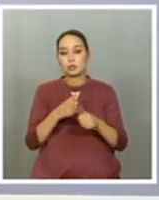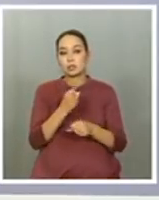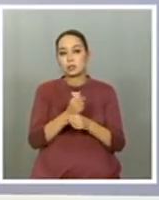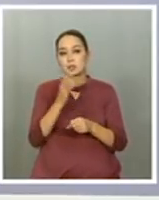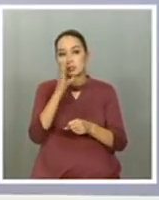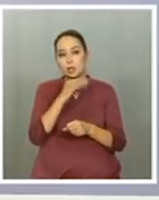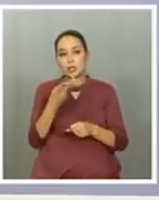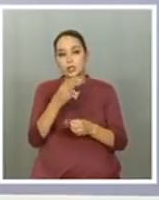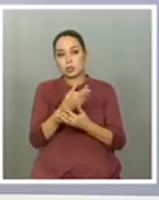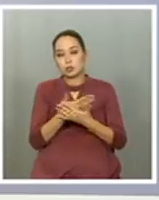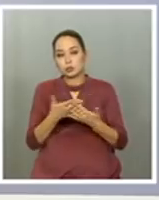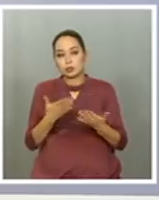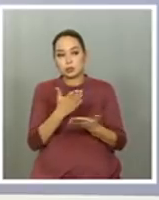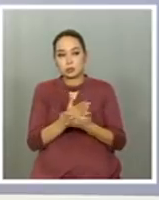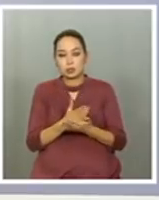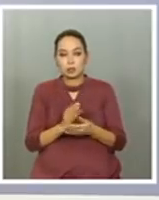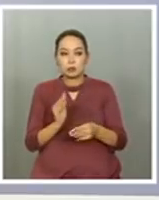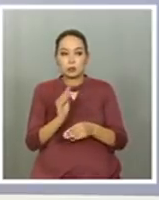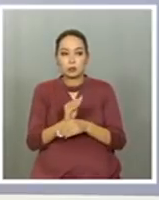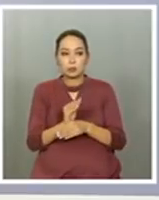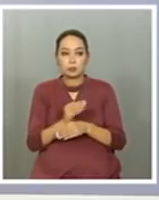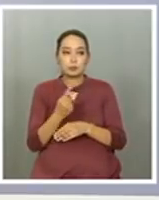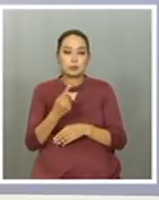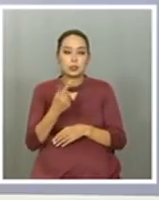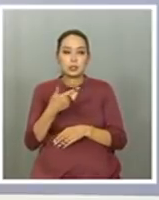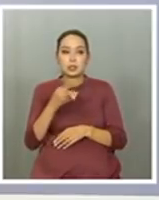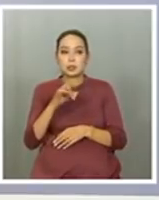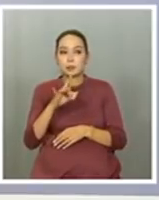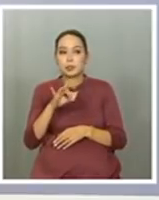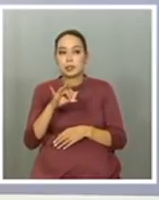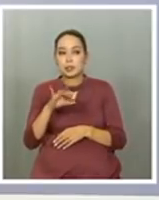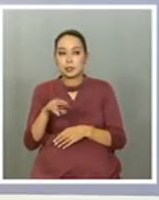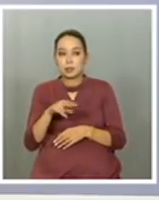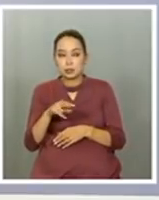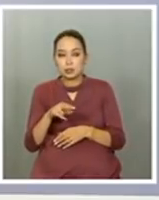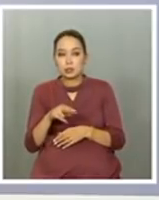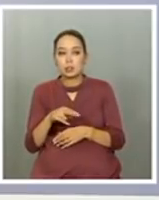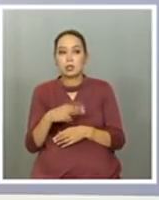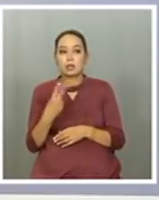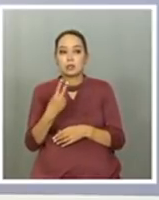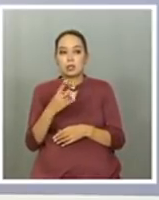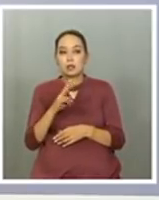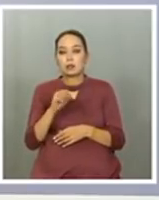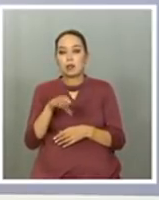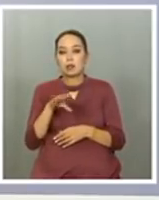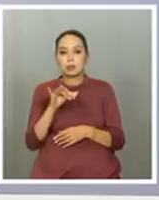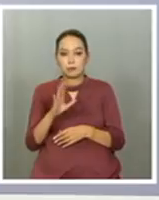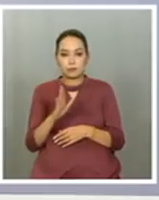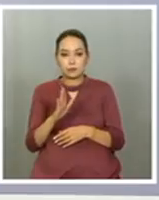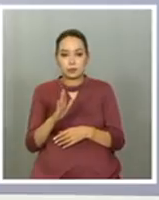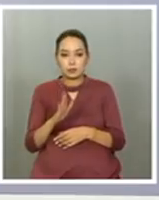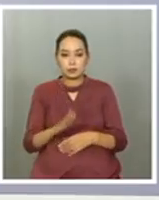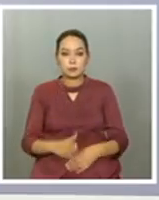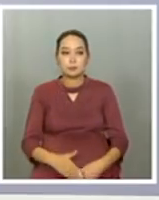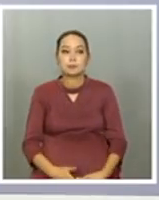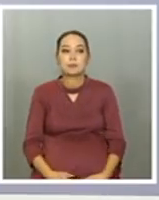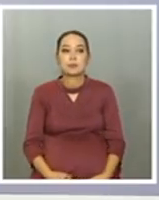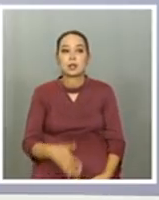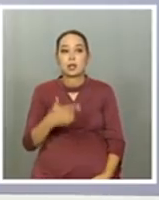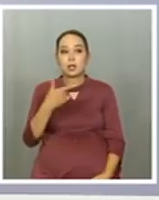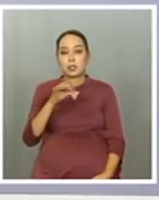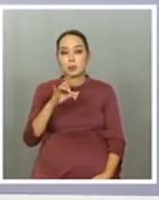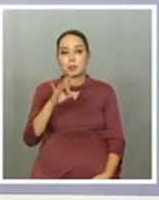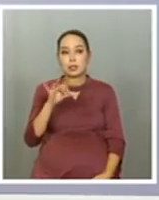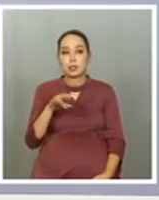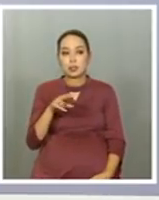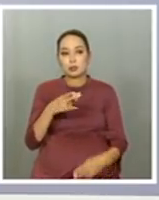бар. Біріншісі гибридті деп аталады, екіншісі нативті. Гибридті –